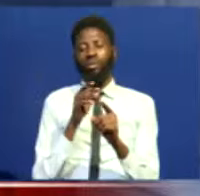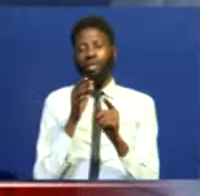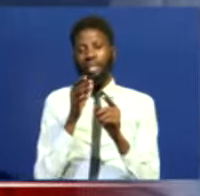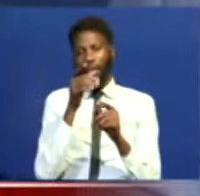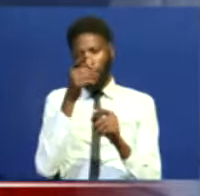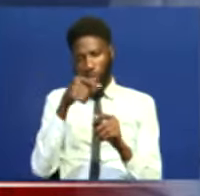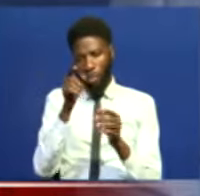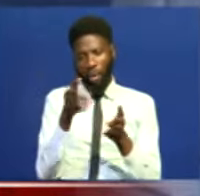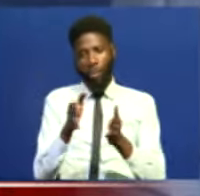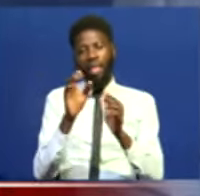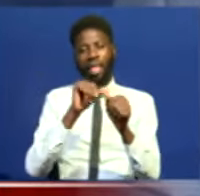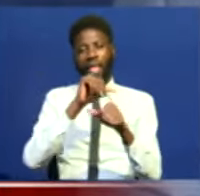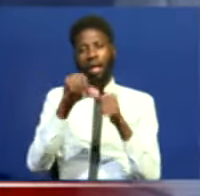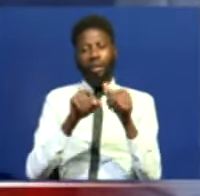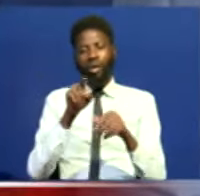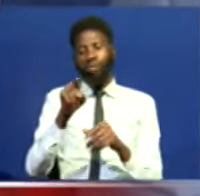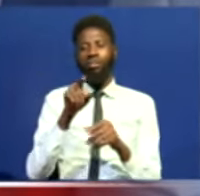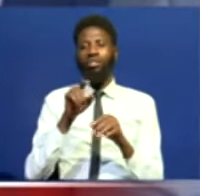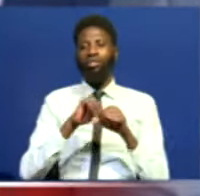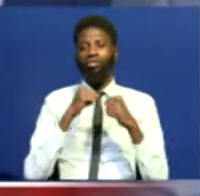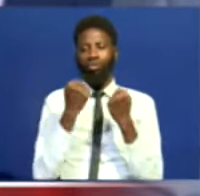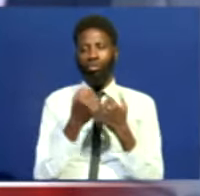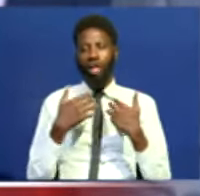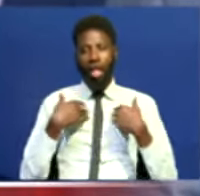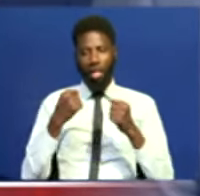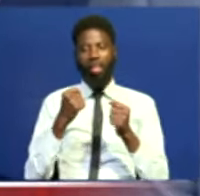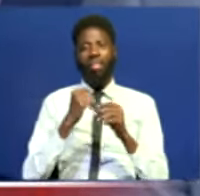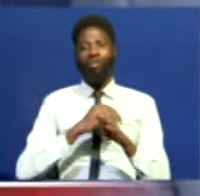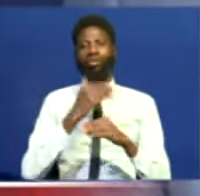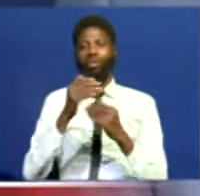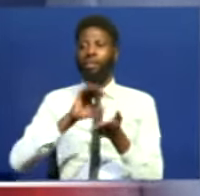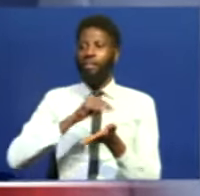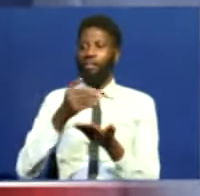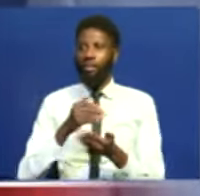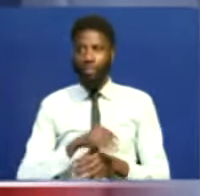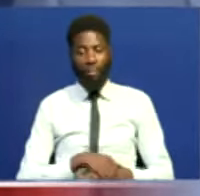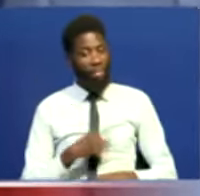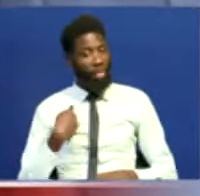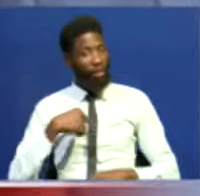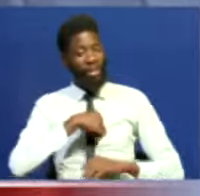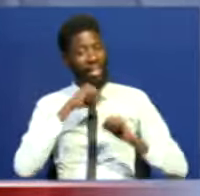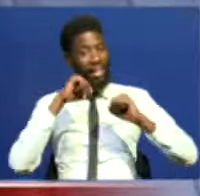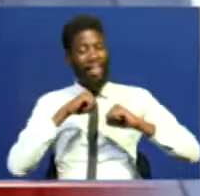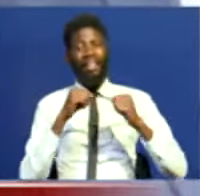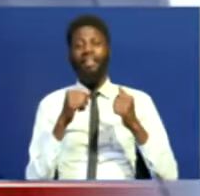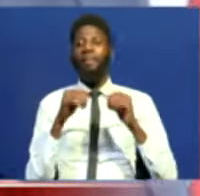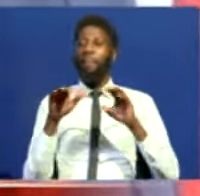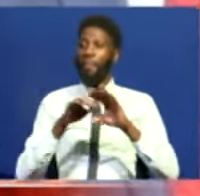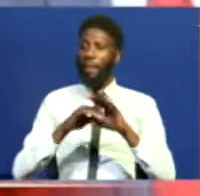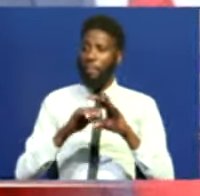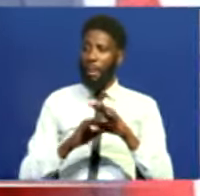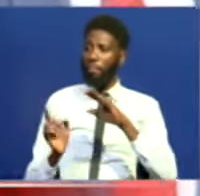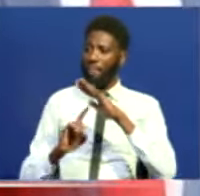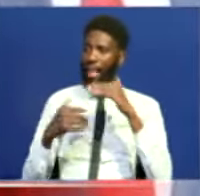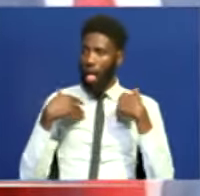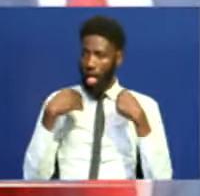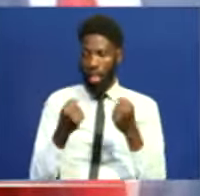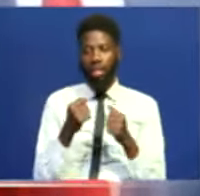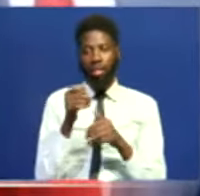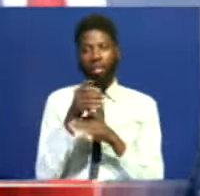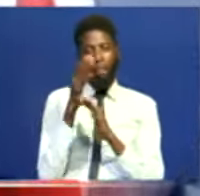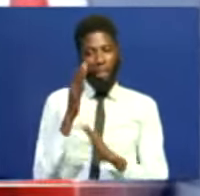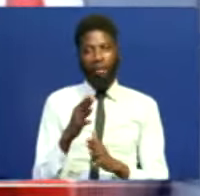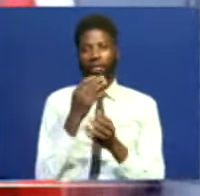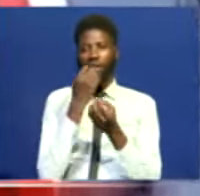and resolved that every member of Ministry of Health is now an ambassador and a disciple to disseminate this information.